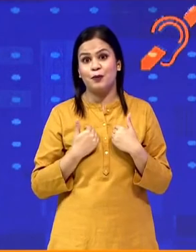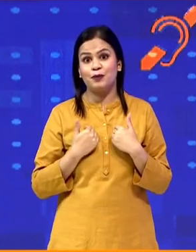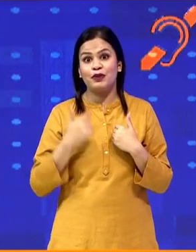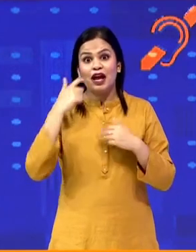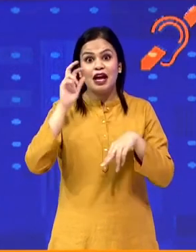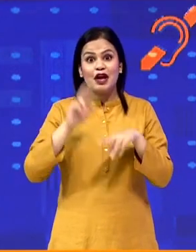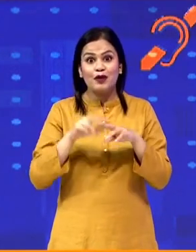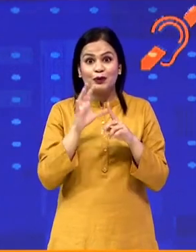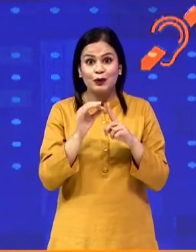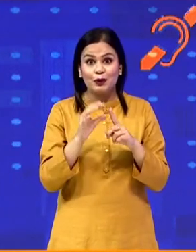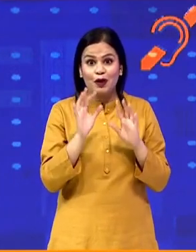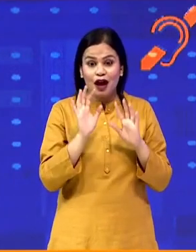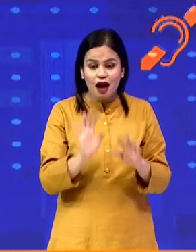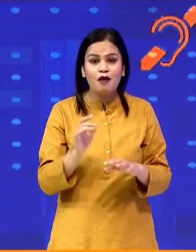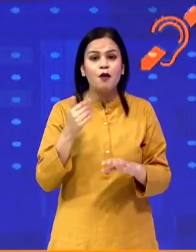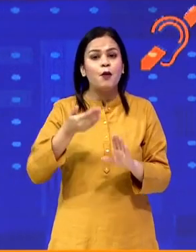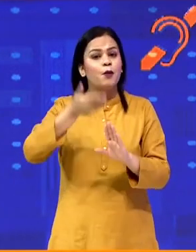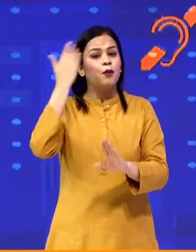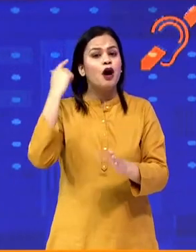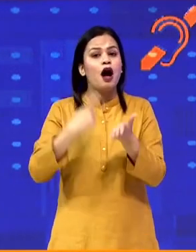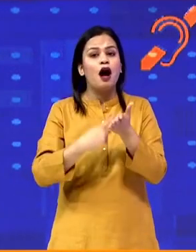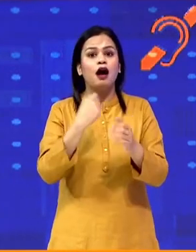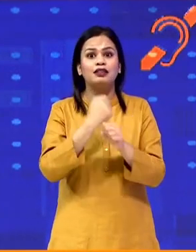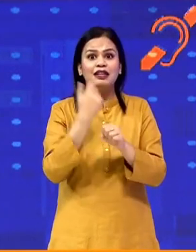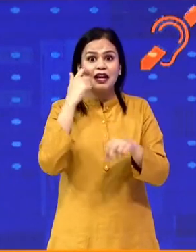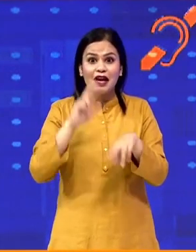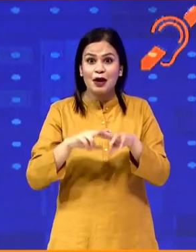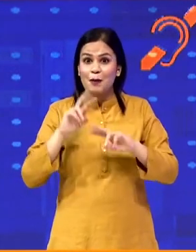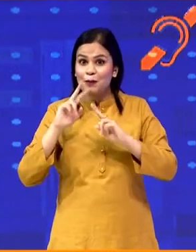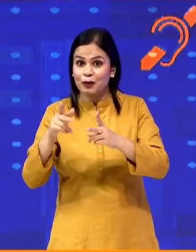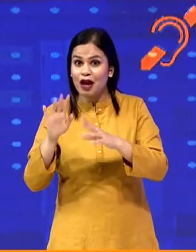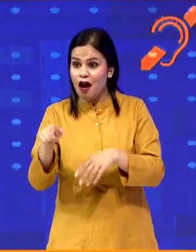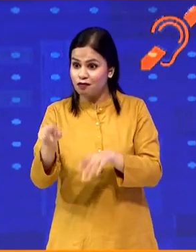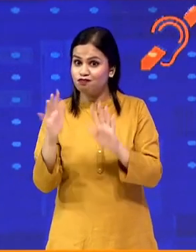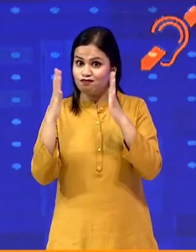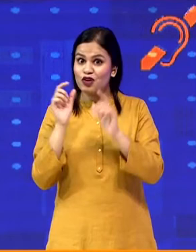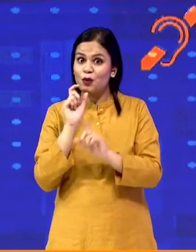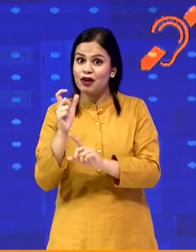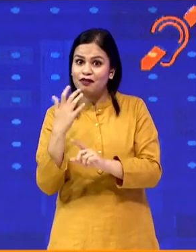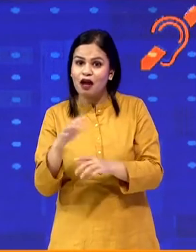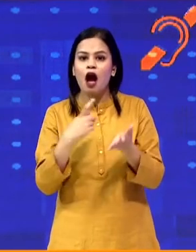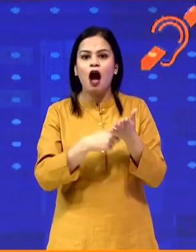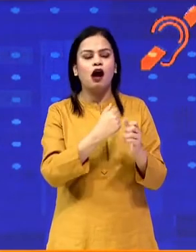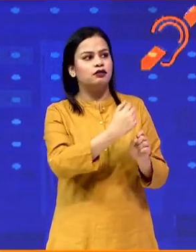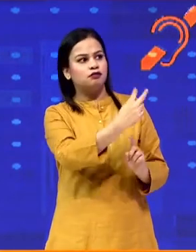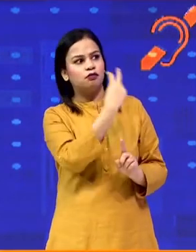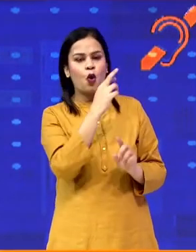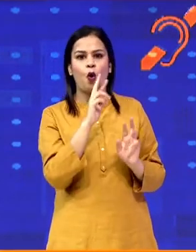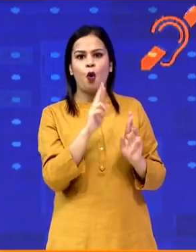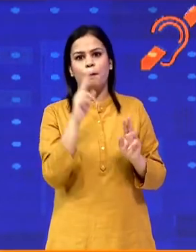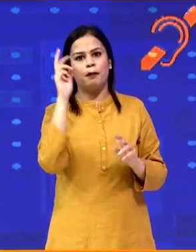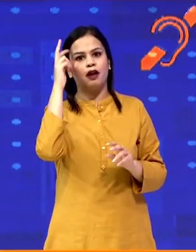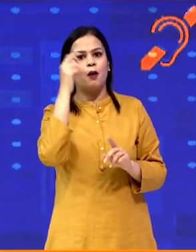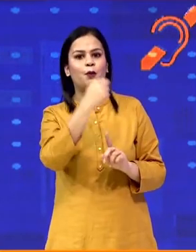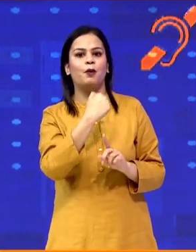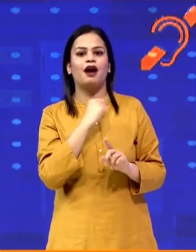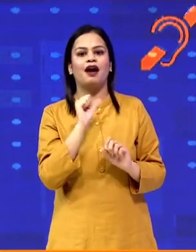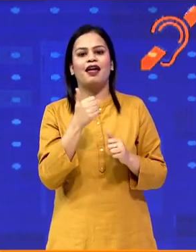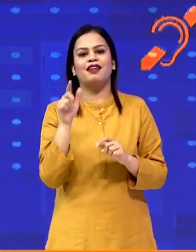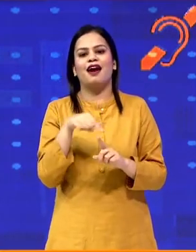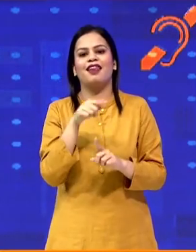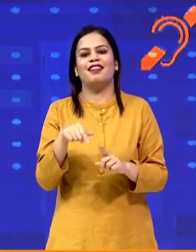राहुल गांधी मुझे पहले से ही कहते हैं की बीजेपी वाले लेकिन जब